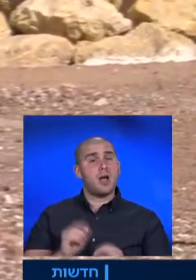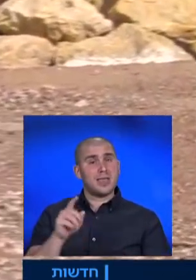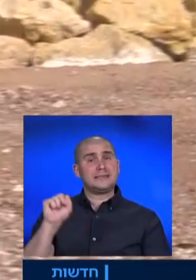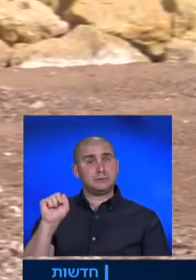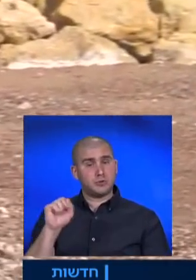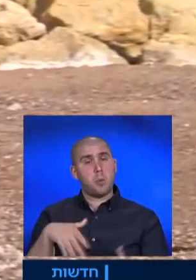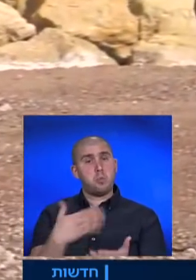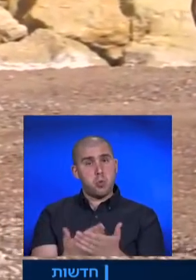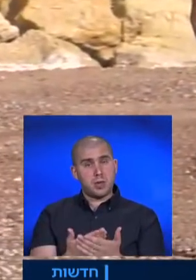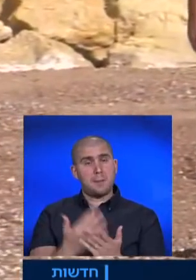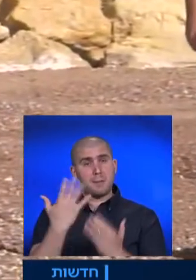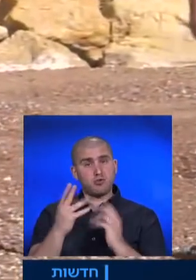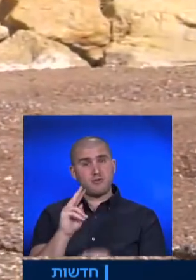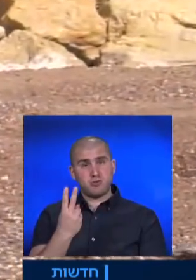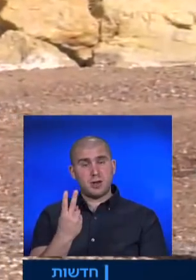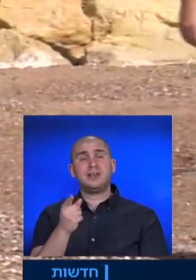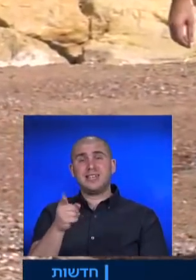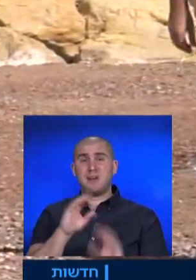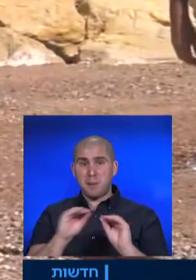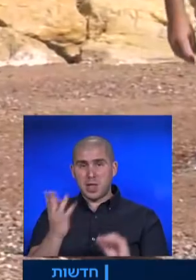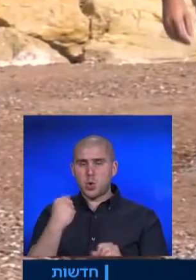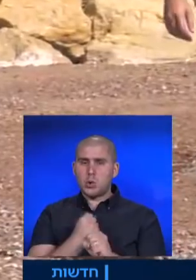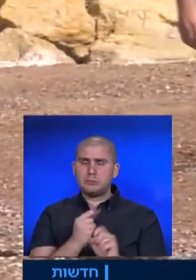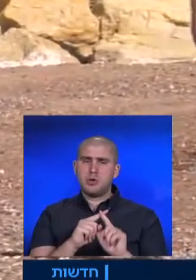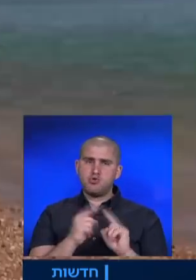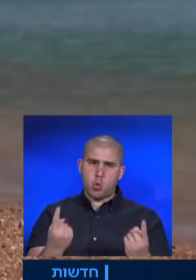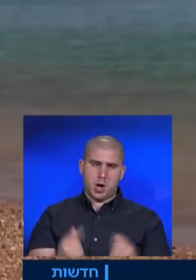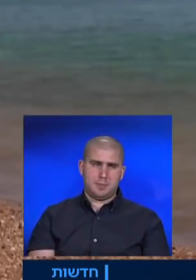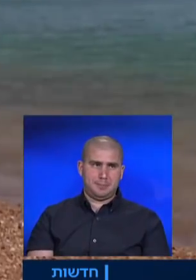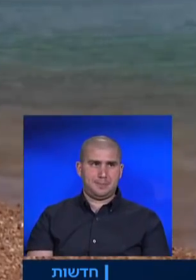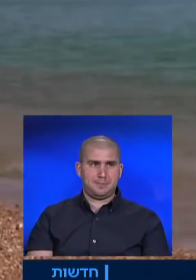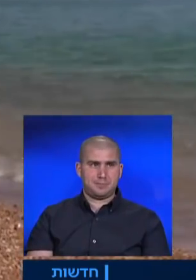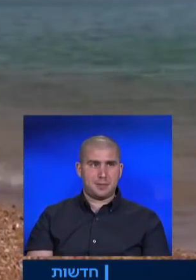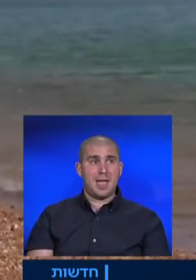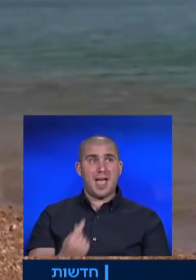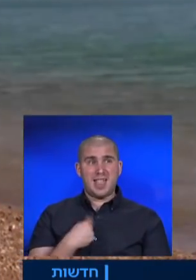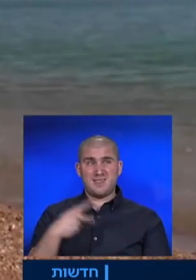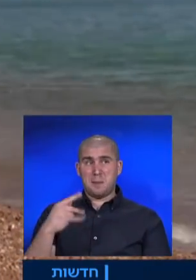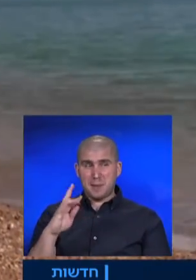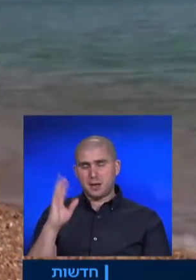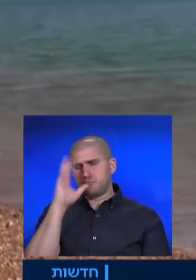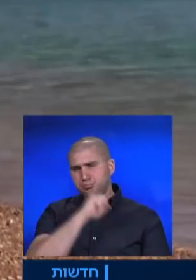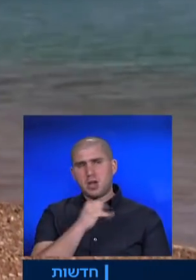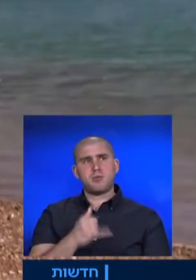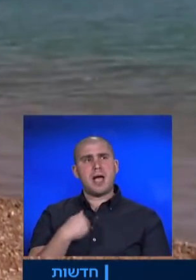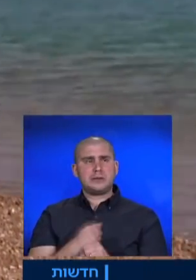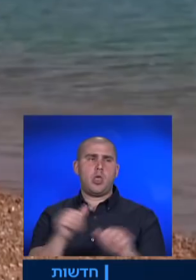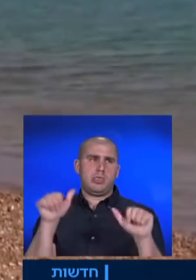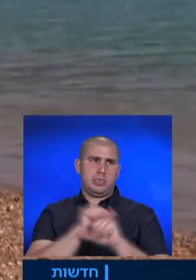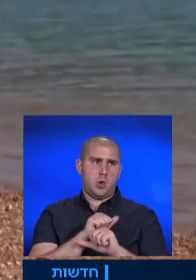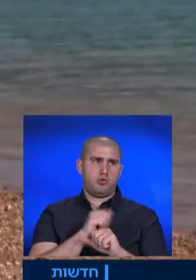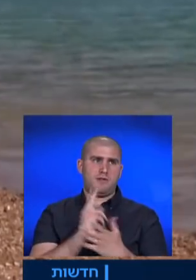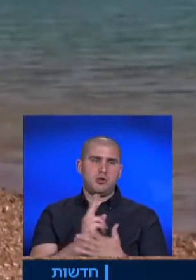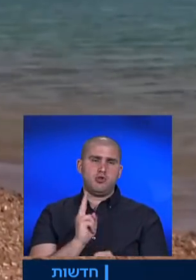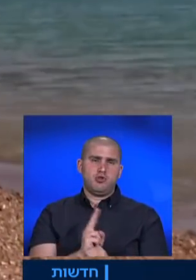במחשבה שנייה היא ומאמנה היו עושים דברים מעט אחרת. תראה, אני ופייר מבינים היום שעשינו טעות בזה ששמרנו את זה